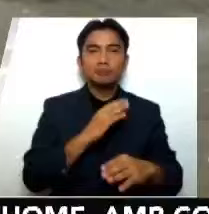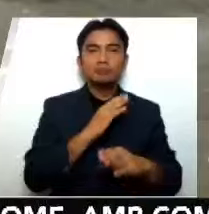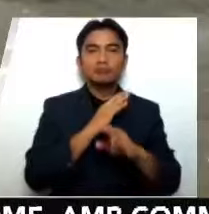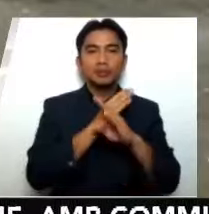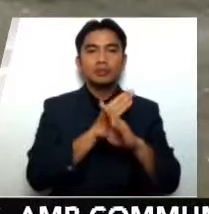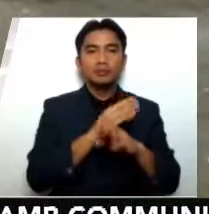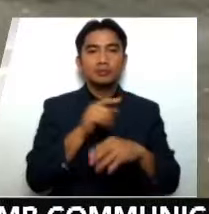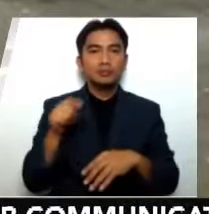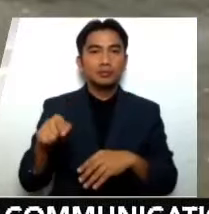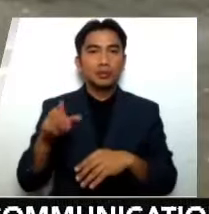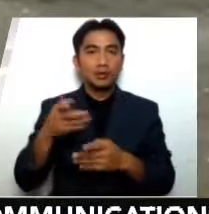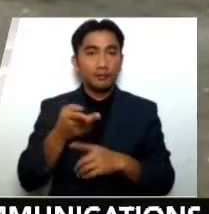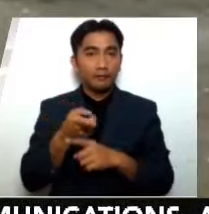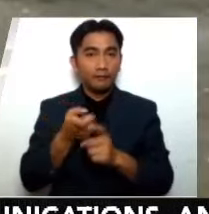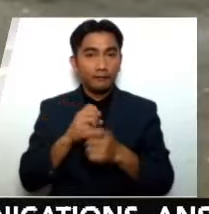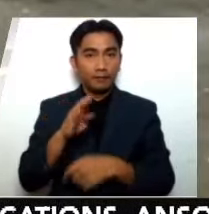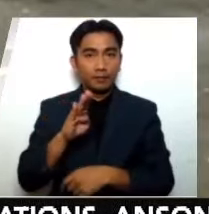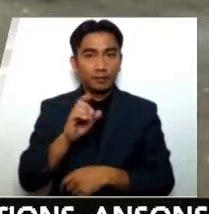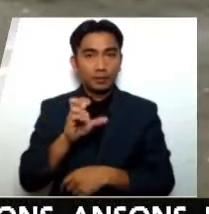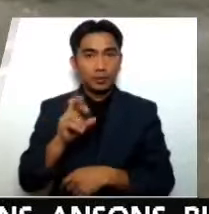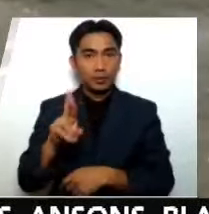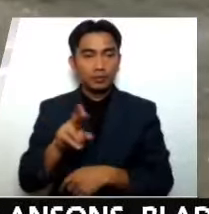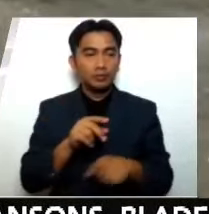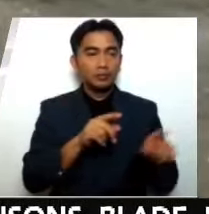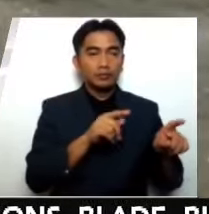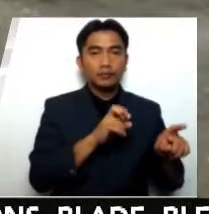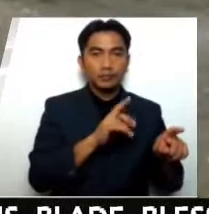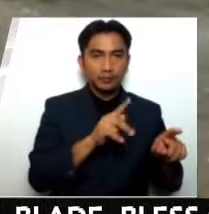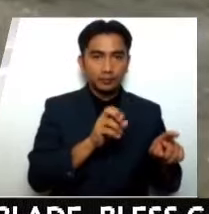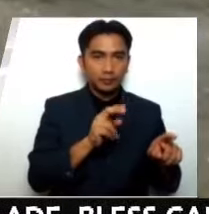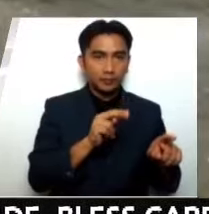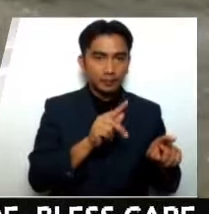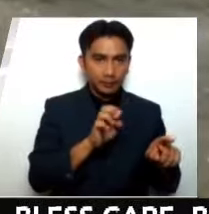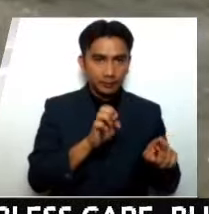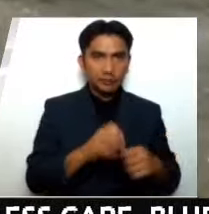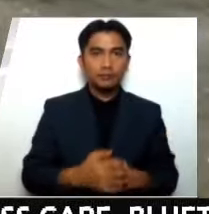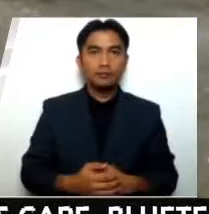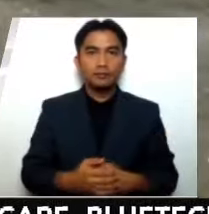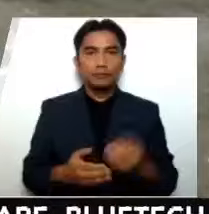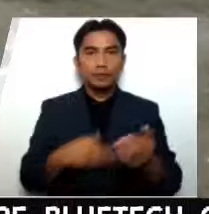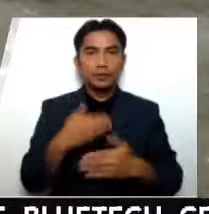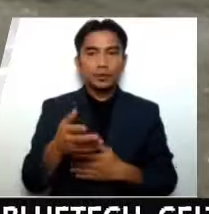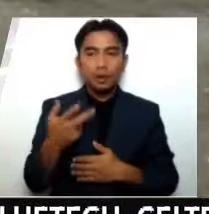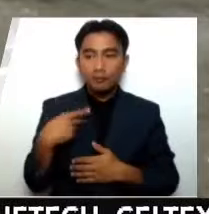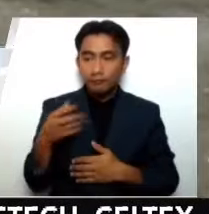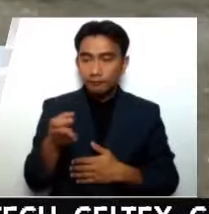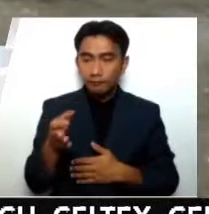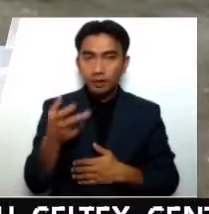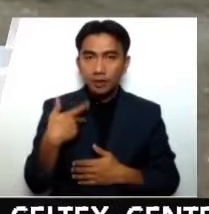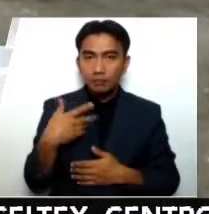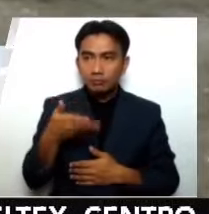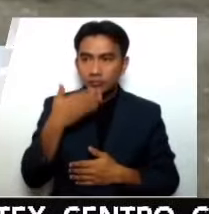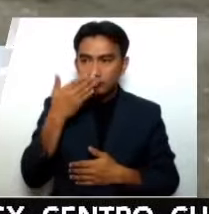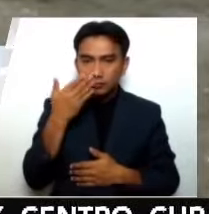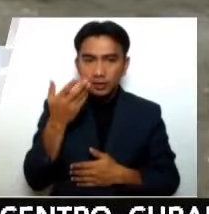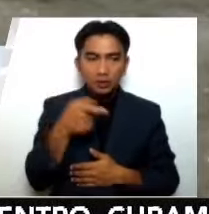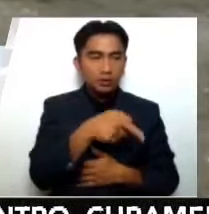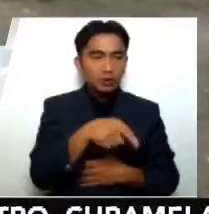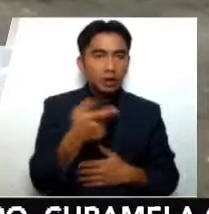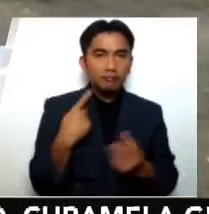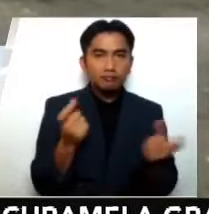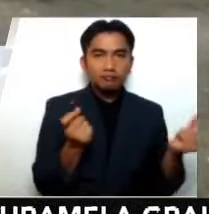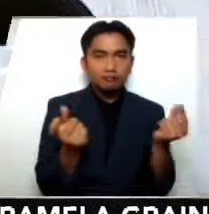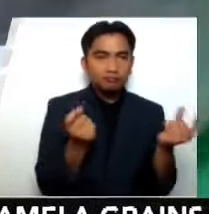mga isda ay may mga amoy at may mga nakita na rin ho tayo na mga alimasag na kung saan punong-puno po